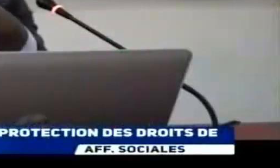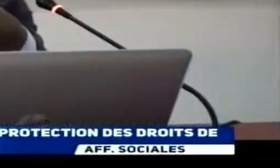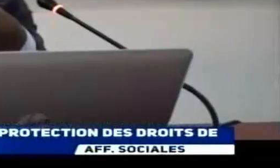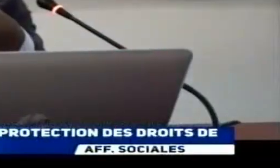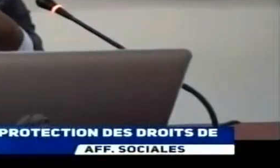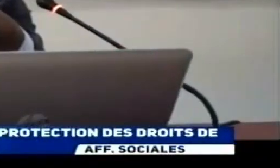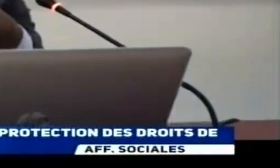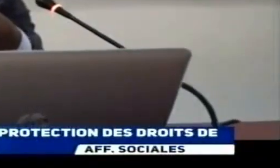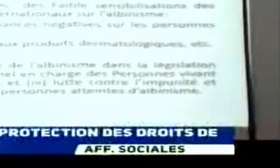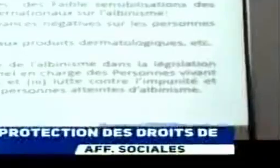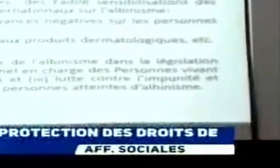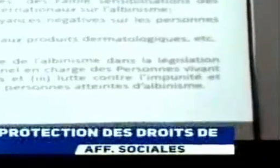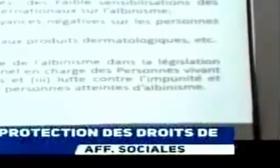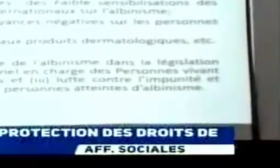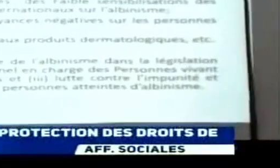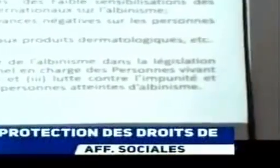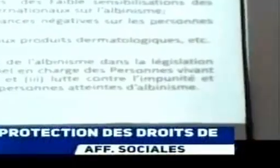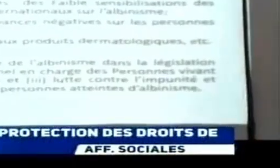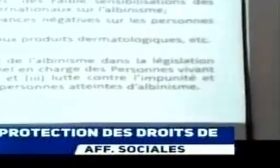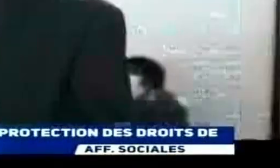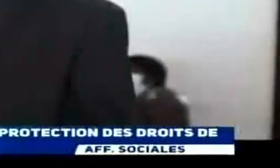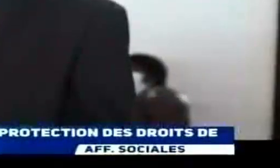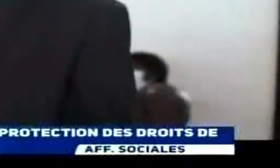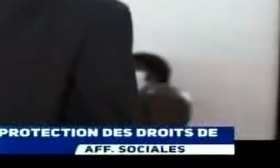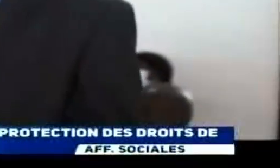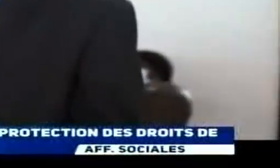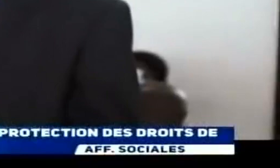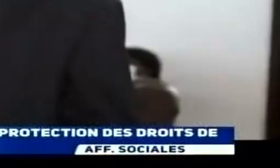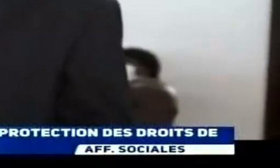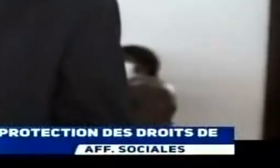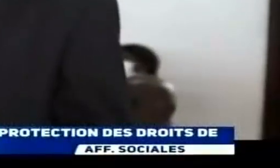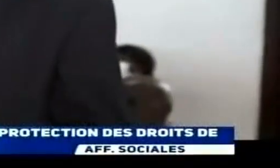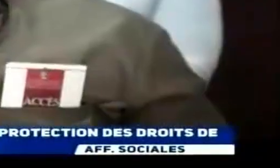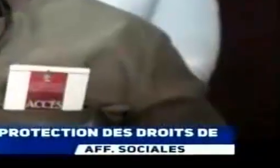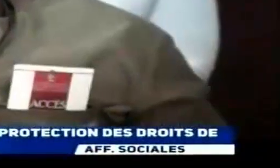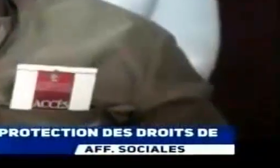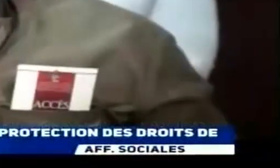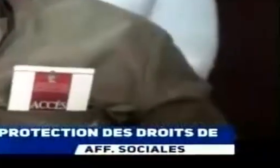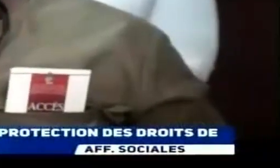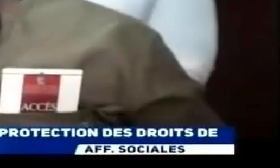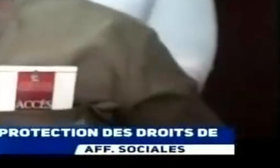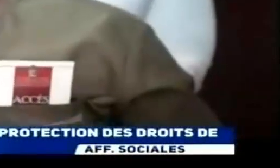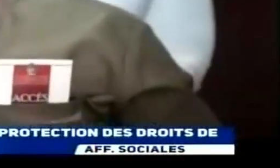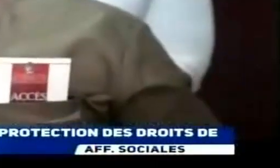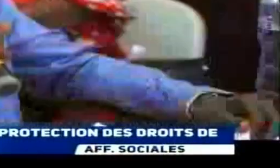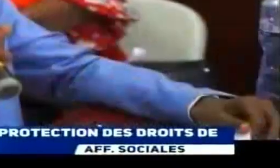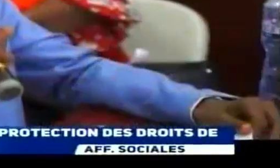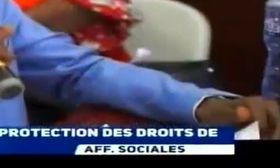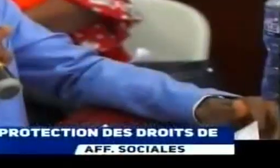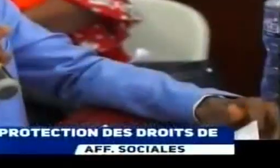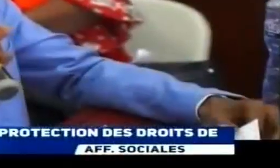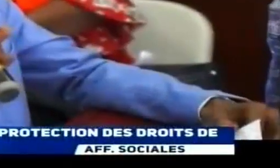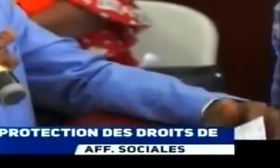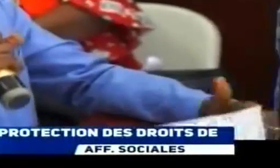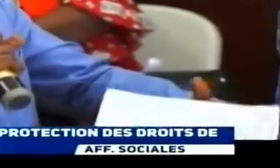Associations des personnes vivant avec handicap de 26 provinces ont apporté leurs enrichissements aux différents documents présentés par l'expert du